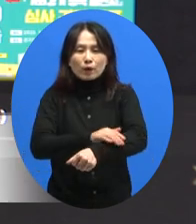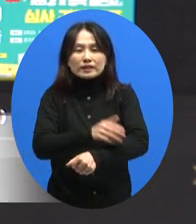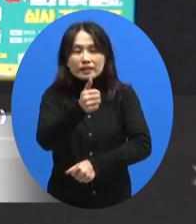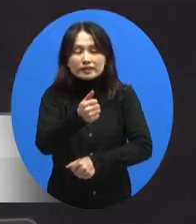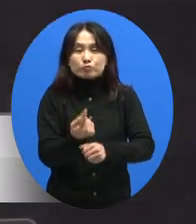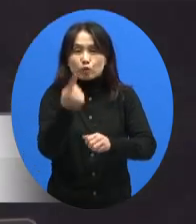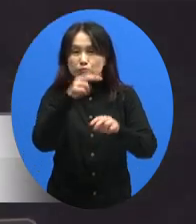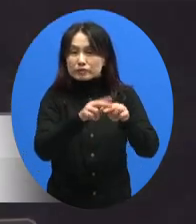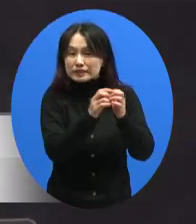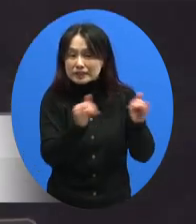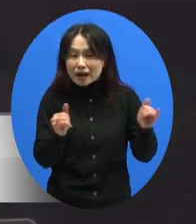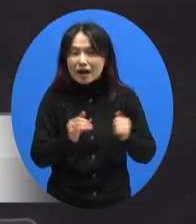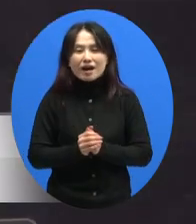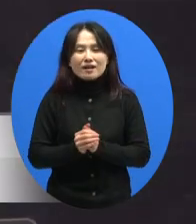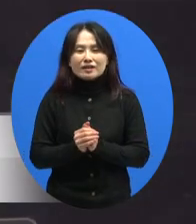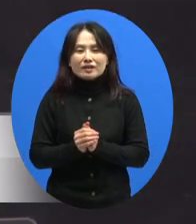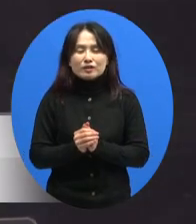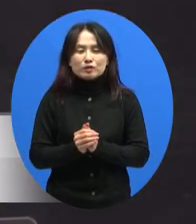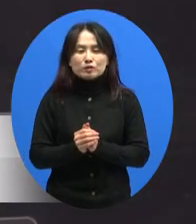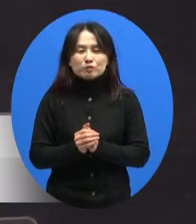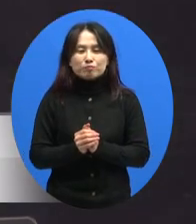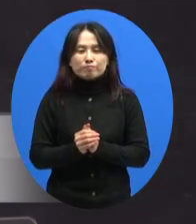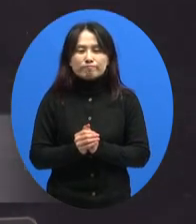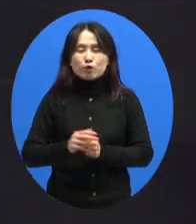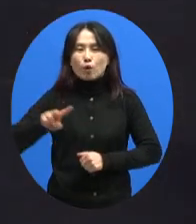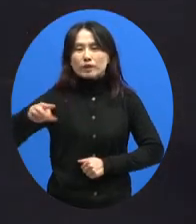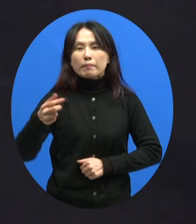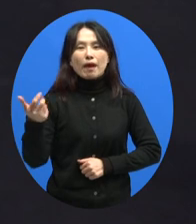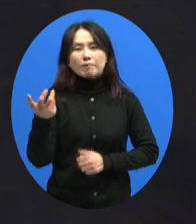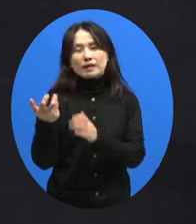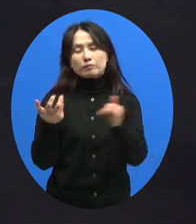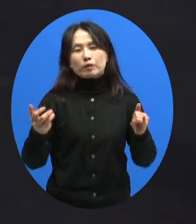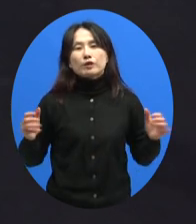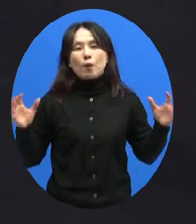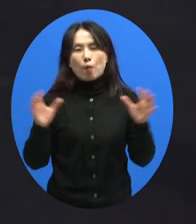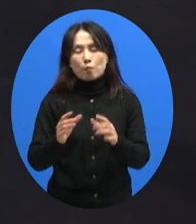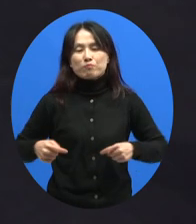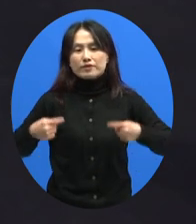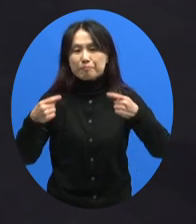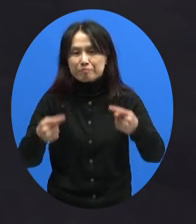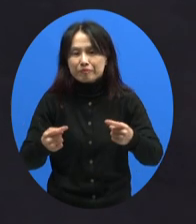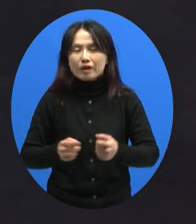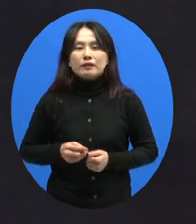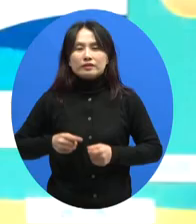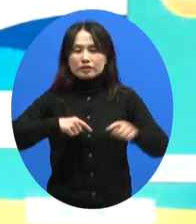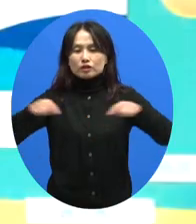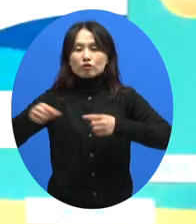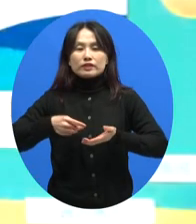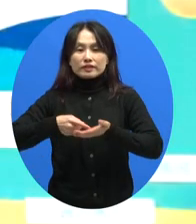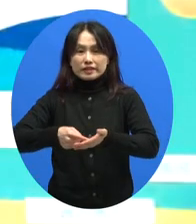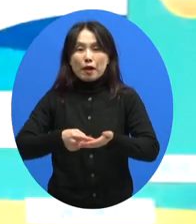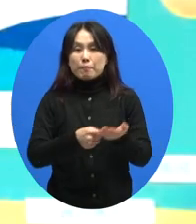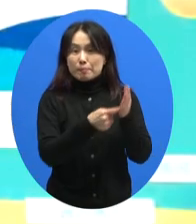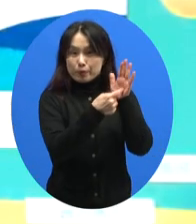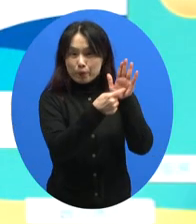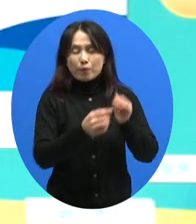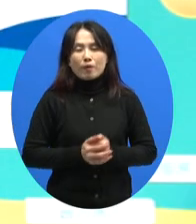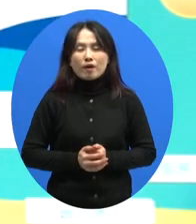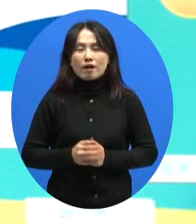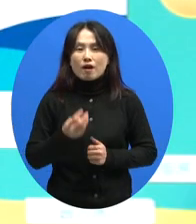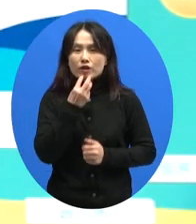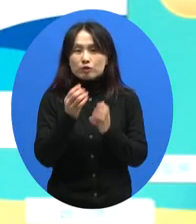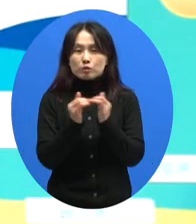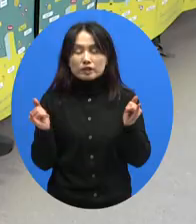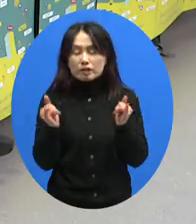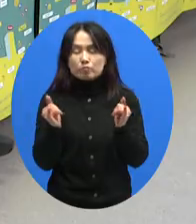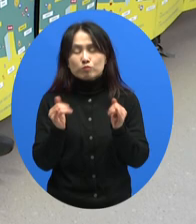간부와 공공기관 경영본부장급 280여 명이 모두 참여하는 정책 제안 발표회인데 도민들도 볼 수 있게